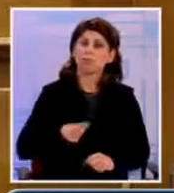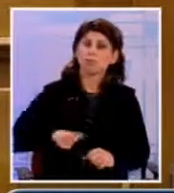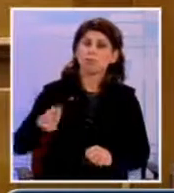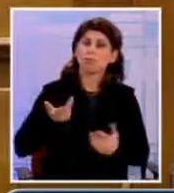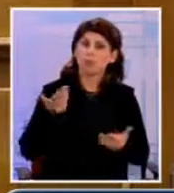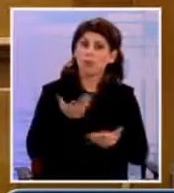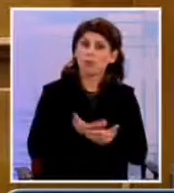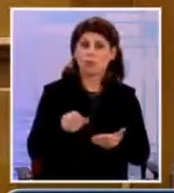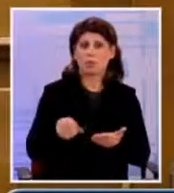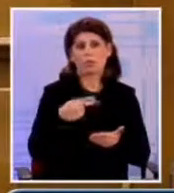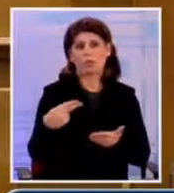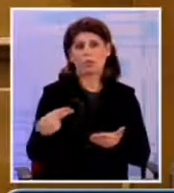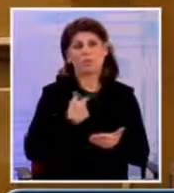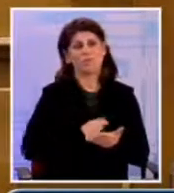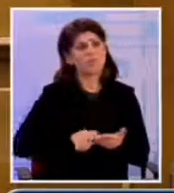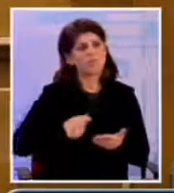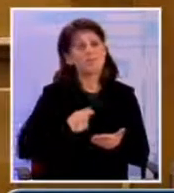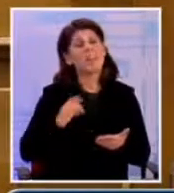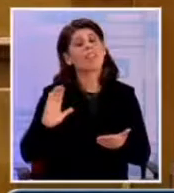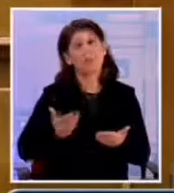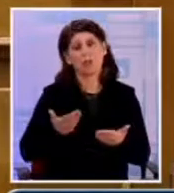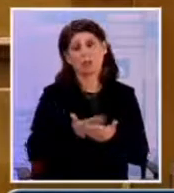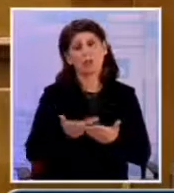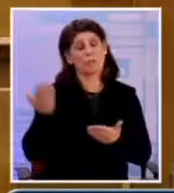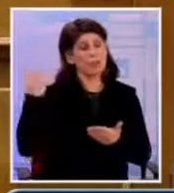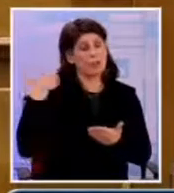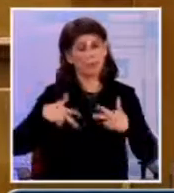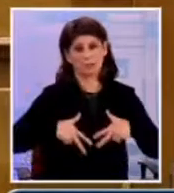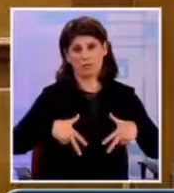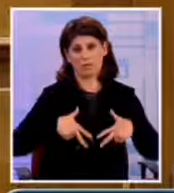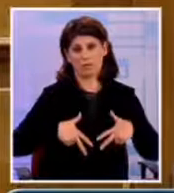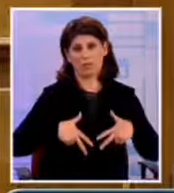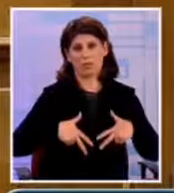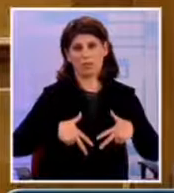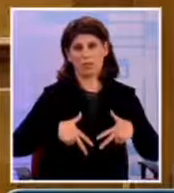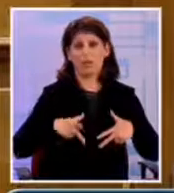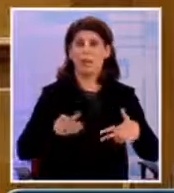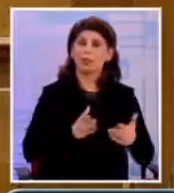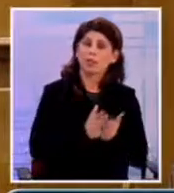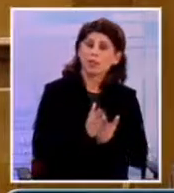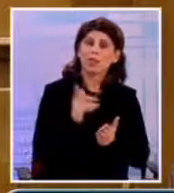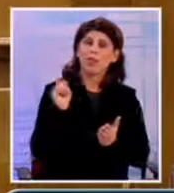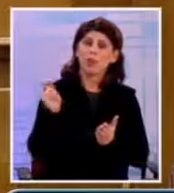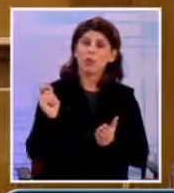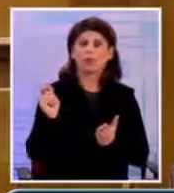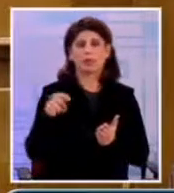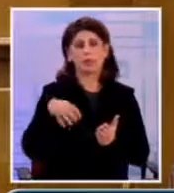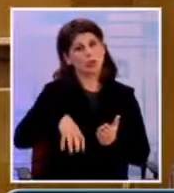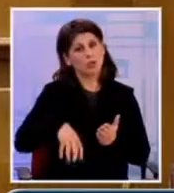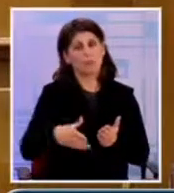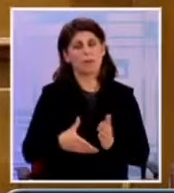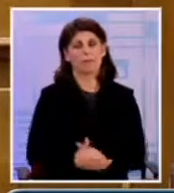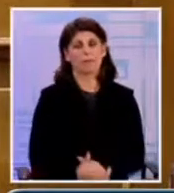αυτό το θέμα. Δυστυχώς δεν το έθεταν προηγούμενες κυβερνήσεις από την ηθική και την πολιτική του πλευρά.